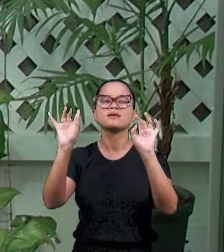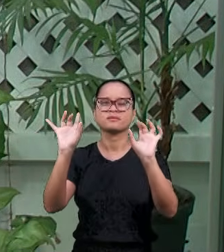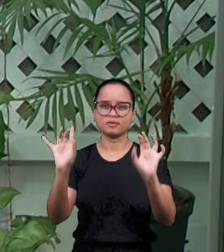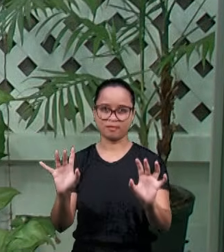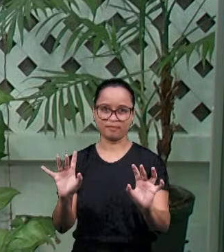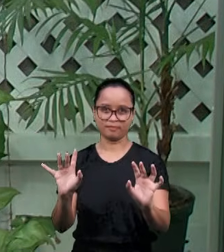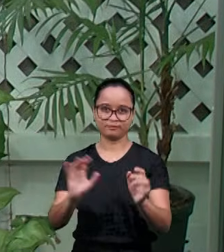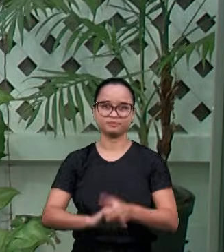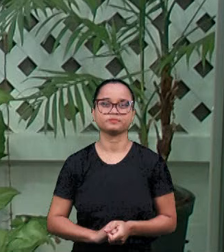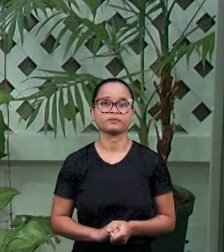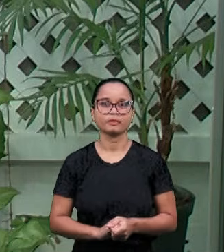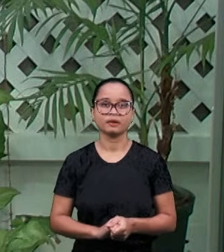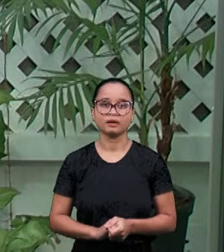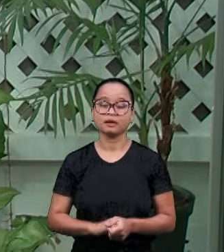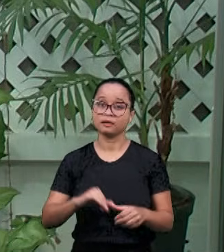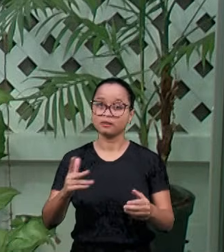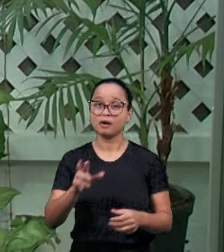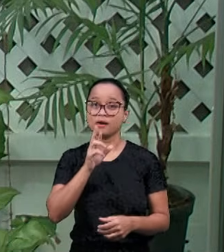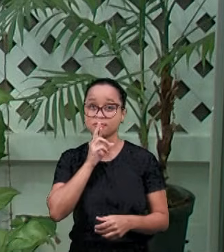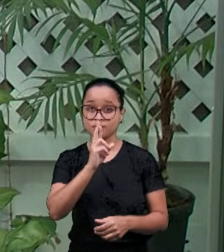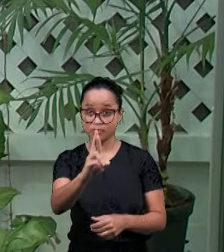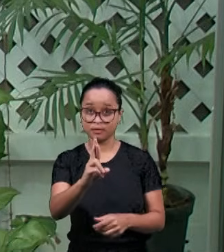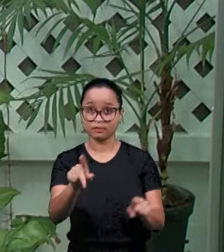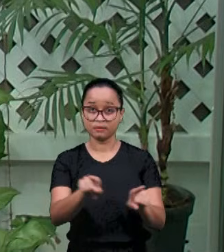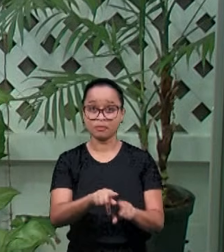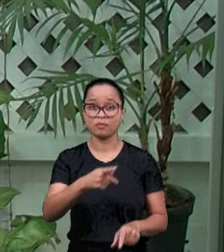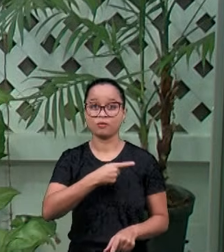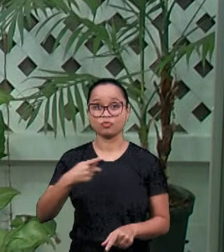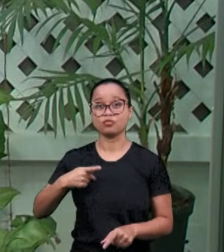réponses le pasteur Gilson va apporter